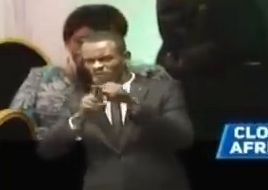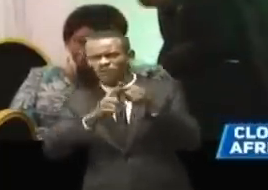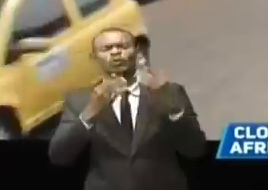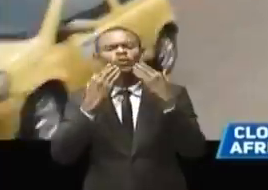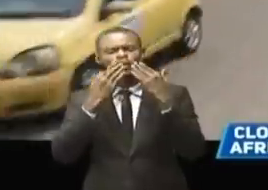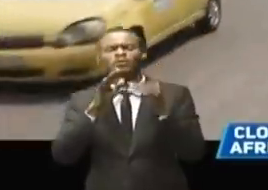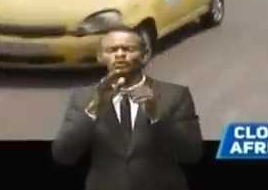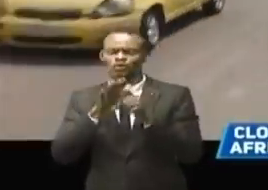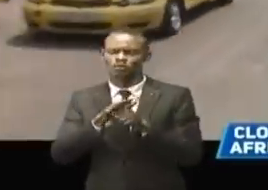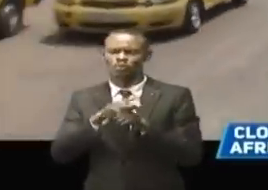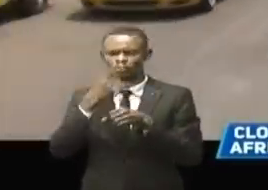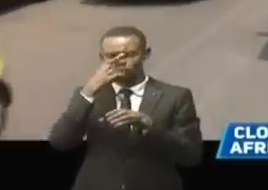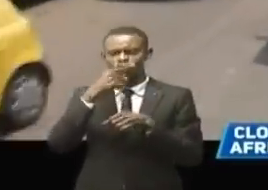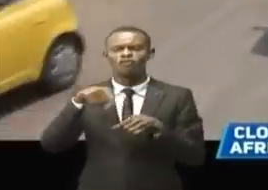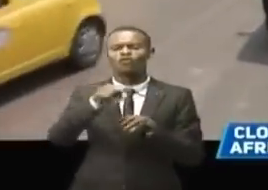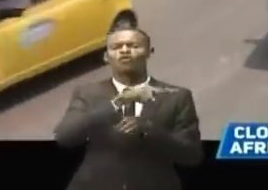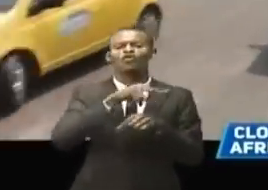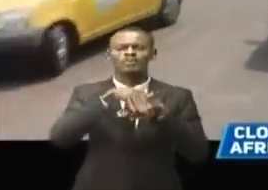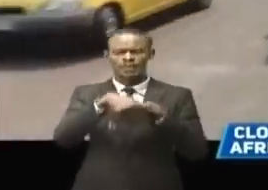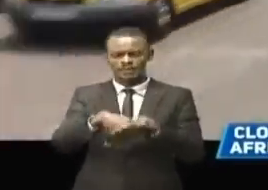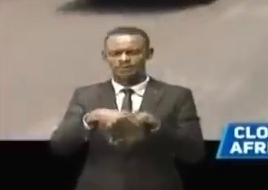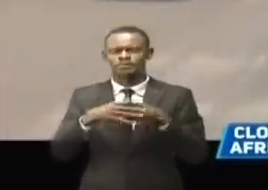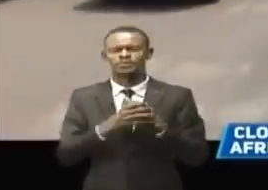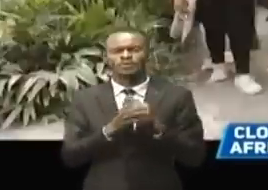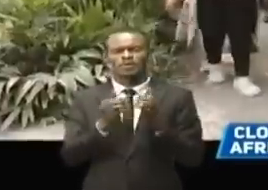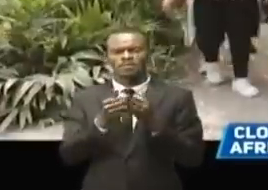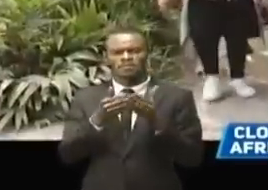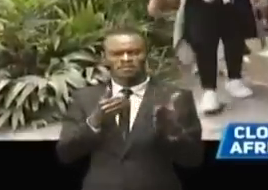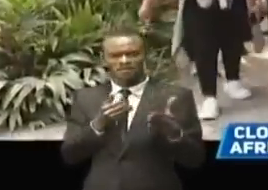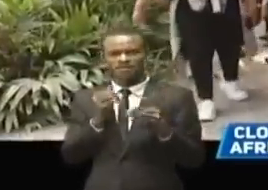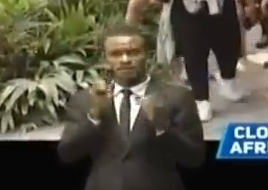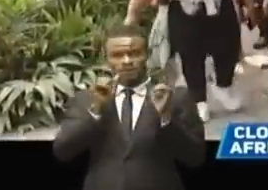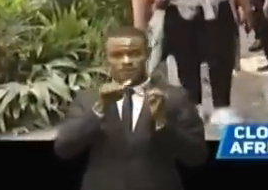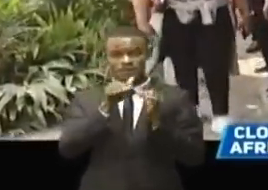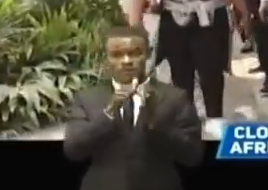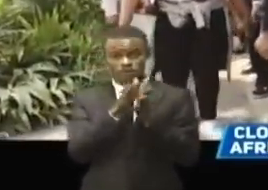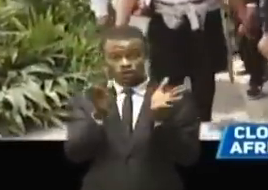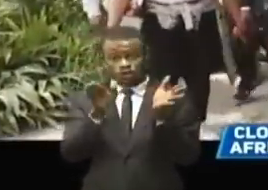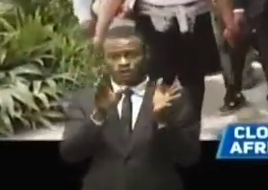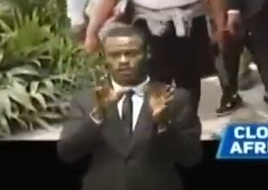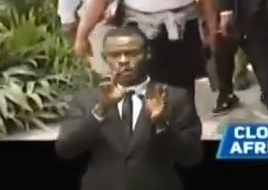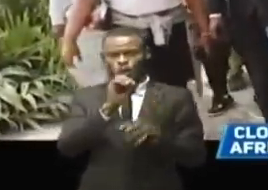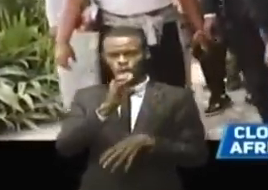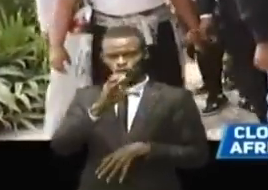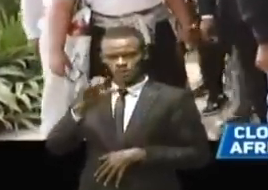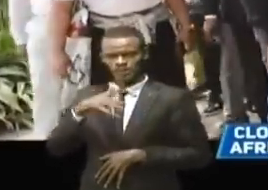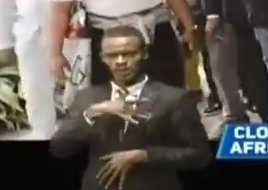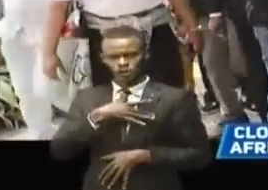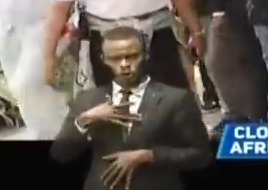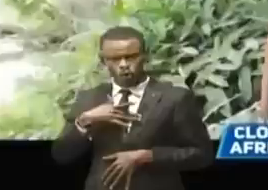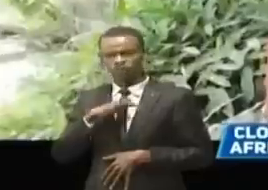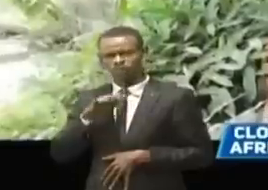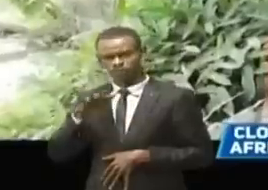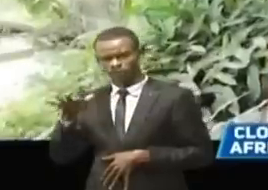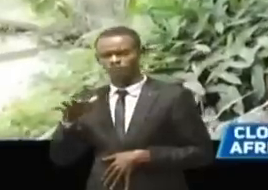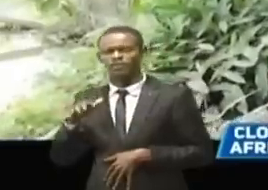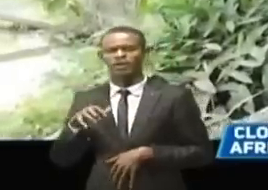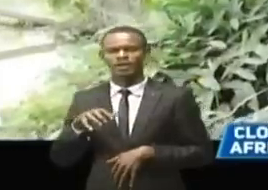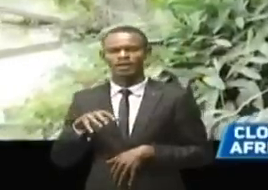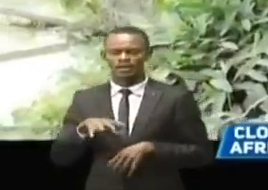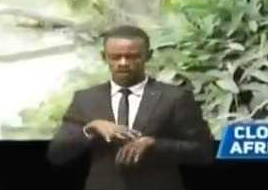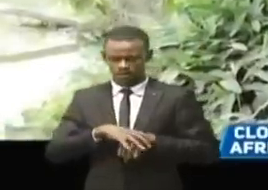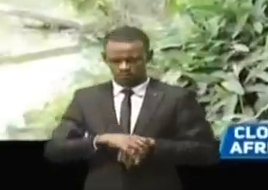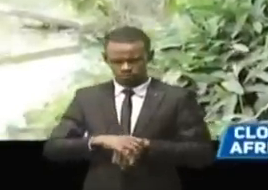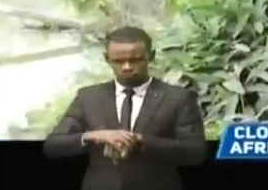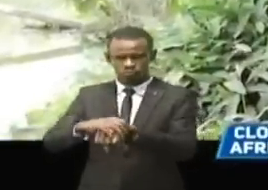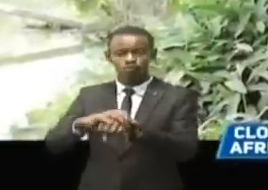attention. Bien avant, le directeur général de l'OCC, Étienne Chimanga Mutombo, a conduit toutes les